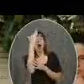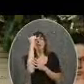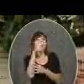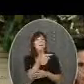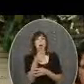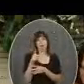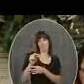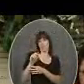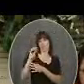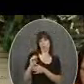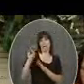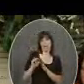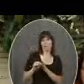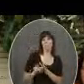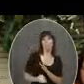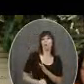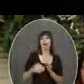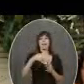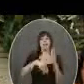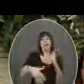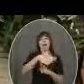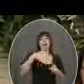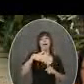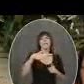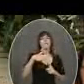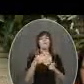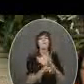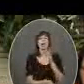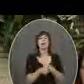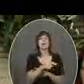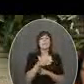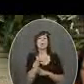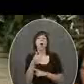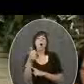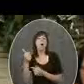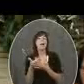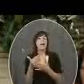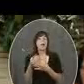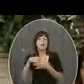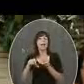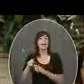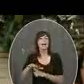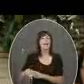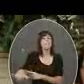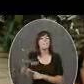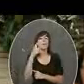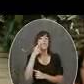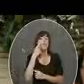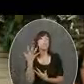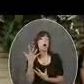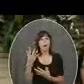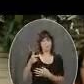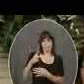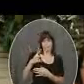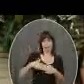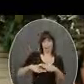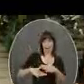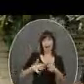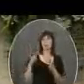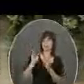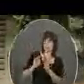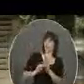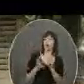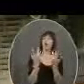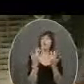de 20 % la taille dans les zones défavorisées et toutes les autres écoles du Québec verront au primaire la diminution